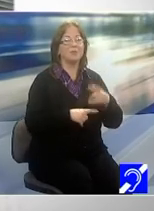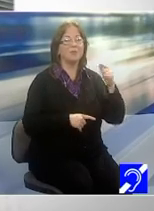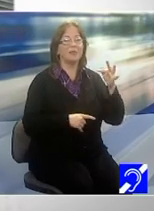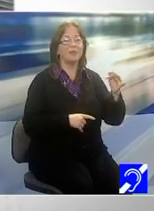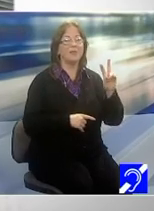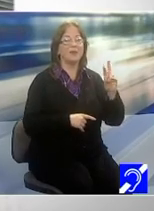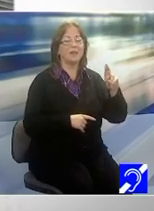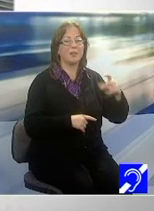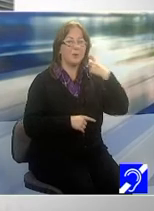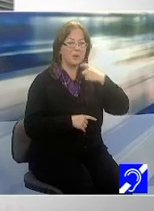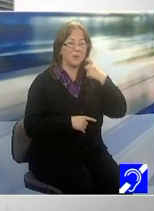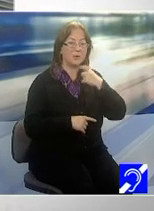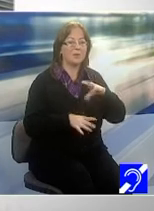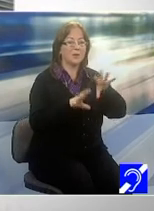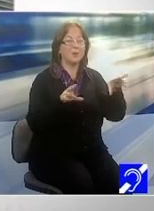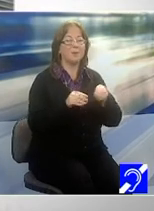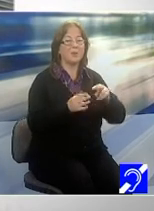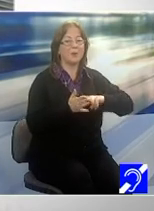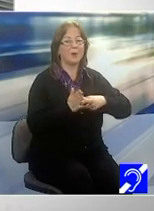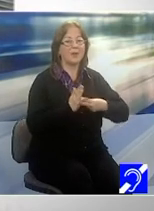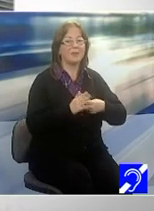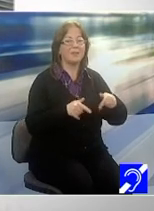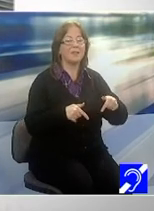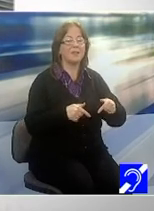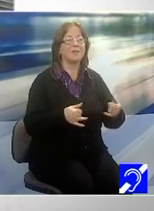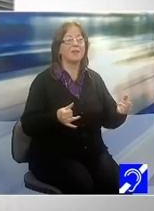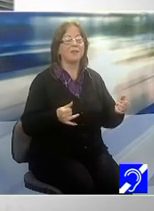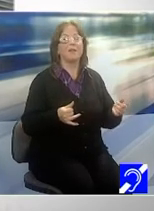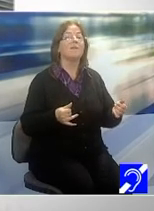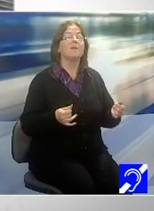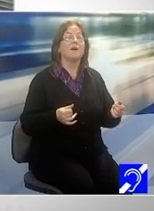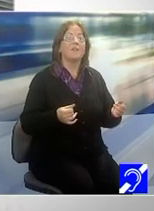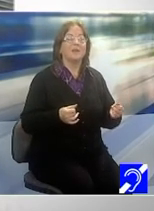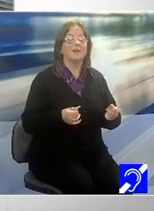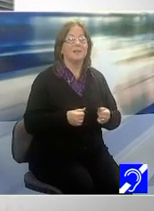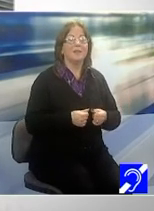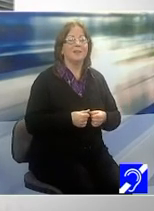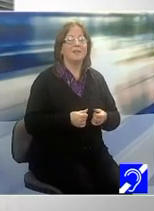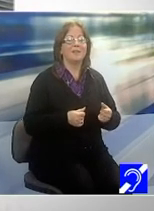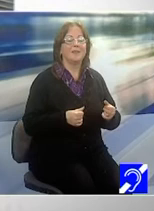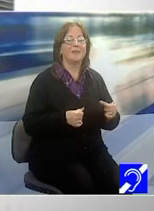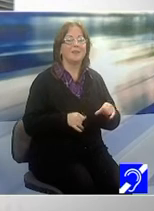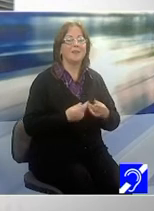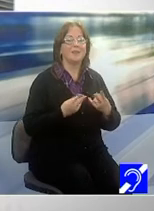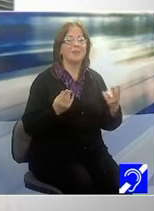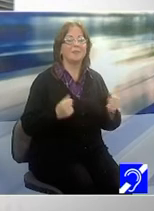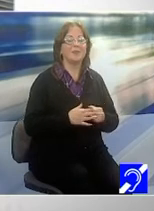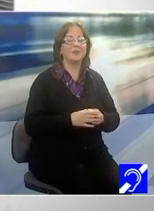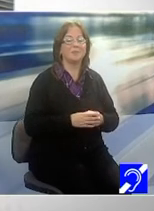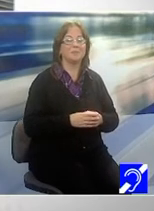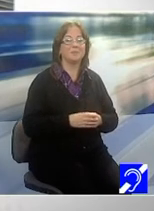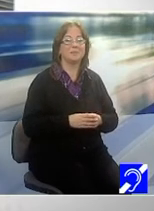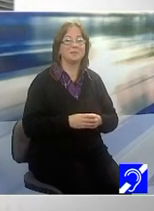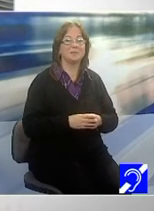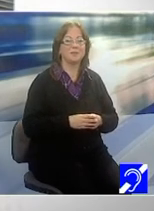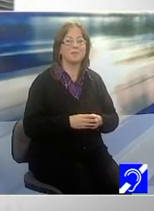Romeo Căuții, care, uite, că până la urmă a dus la acest rezultat frumos care a fost premiera de duminică seara. E bine, asta a pornit